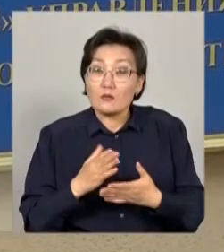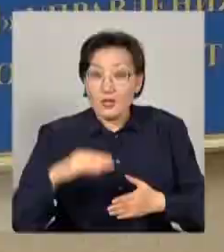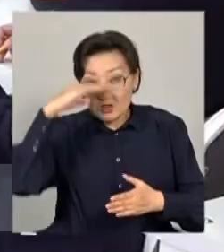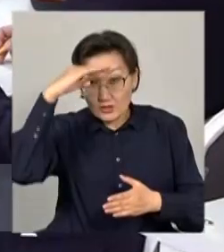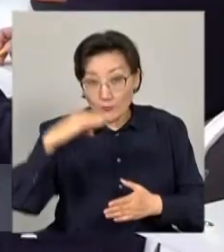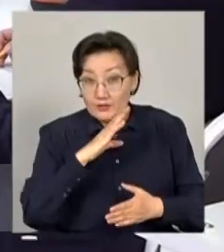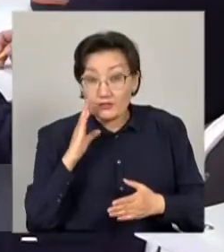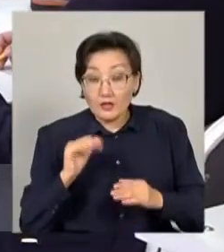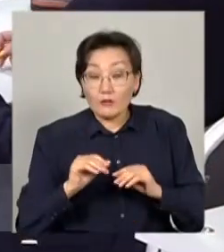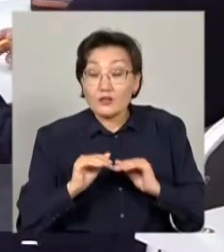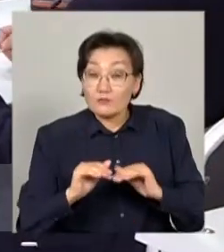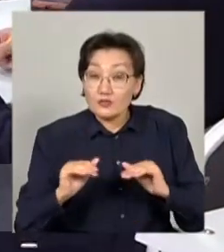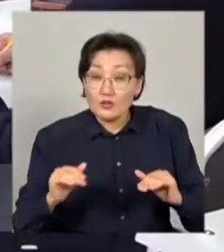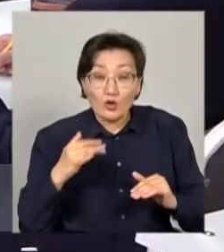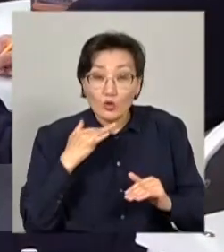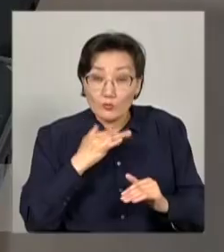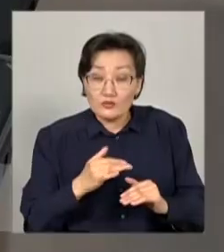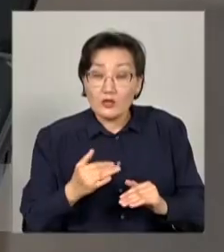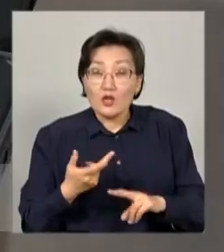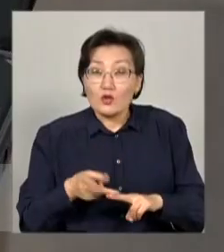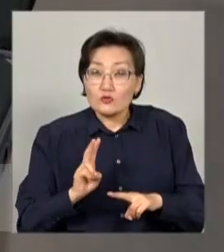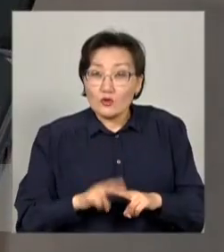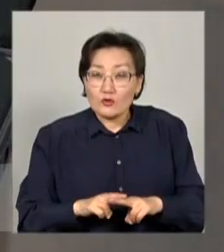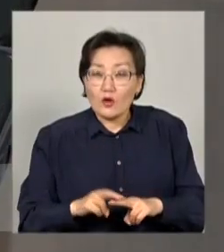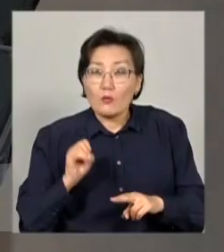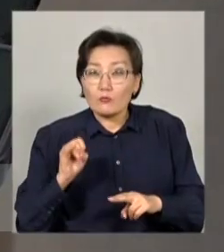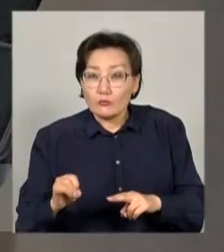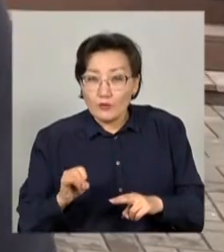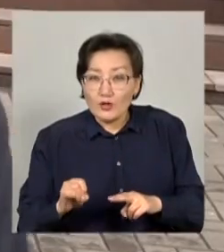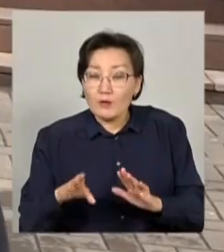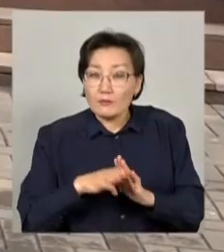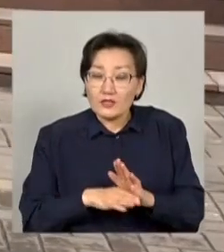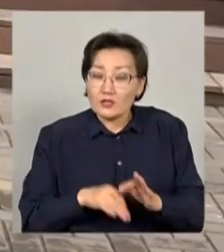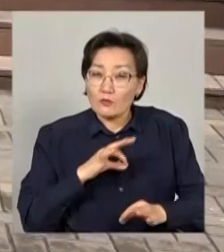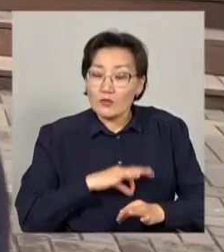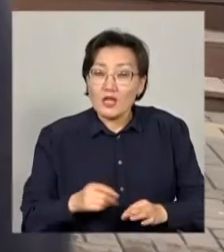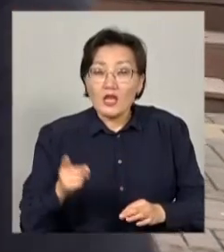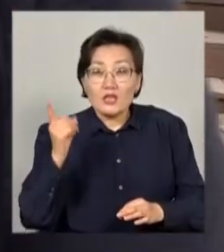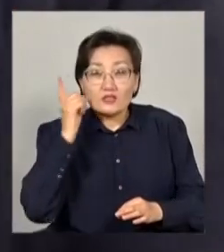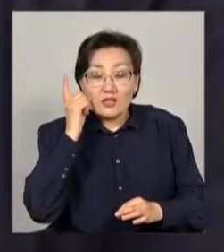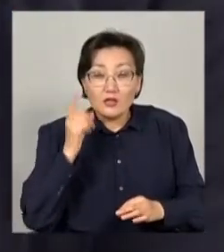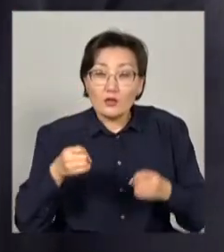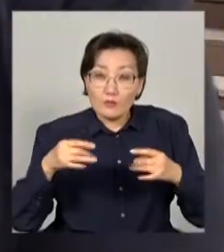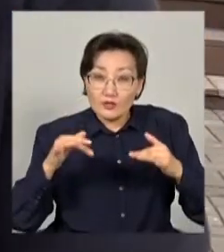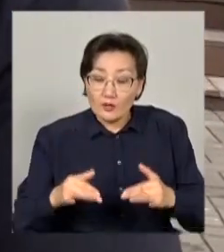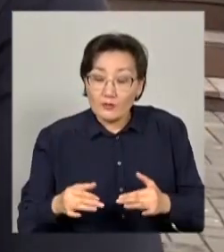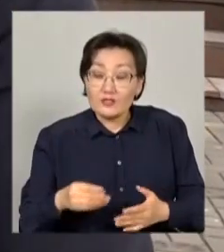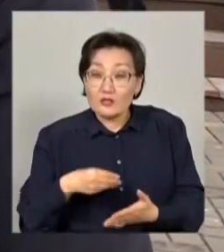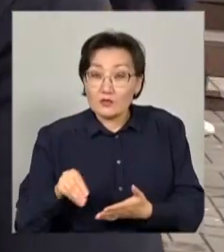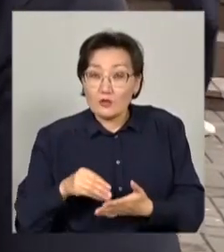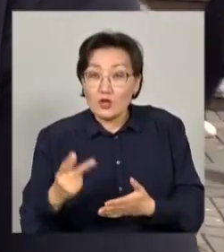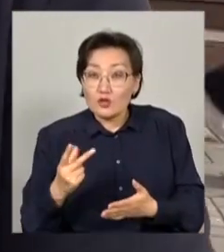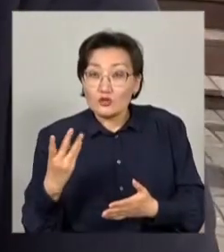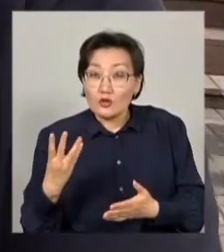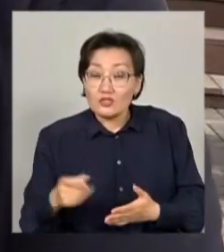Ата-аналардың айтуынша мектеп жасындағылардың көбі соның жағымсыз тұсына әуес. Телефон алды, компьютер алды, 3-4 сағат бізді